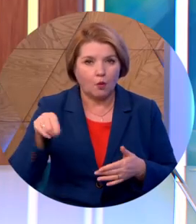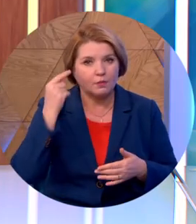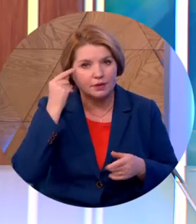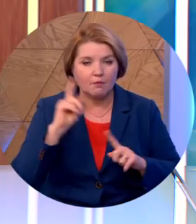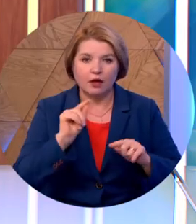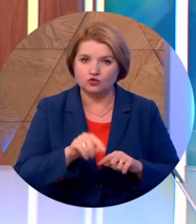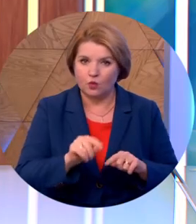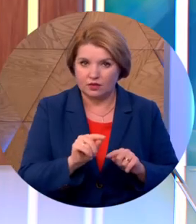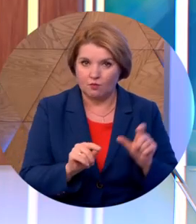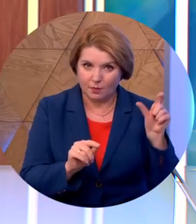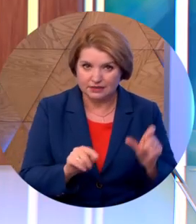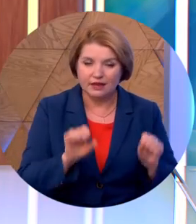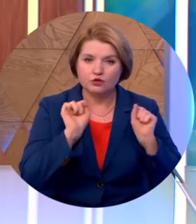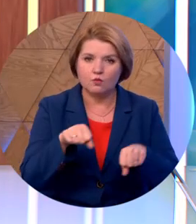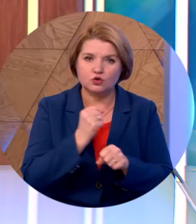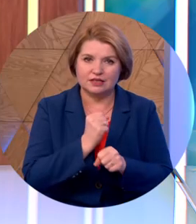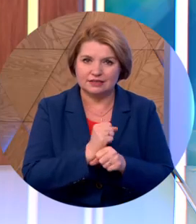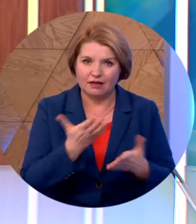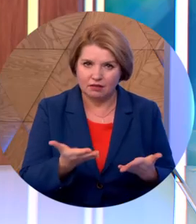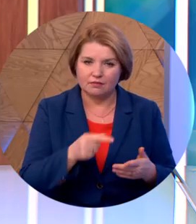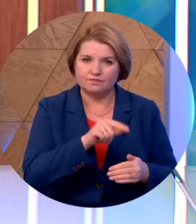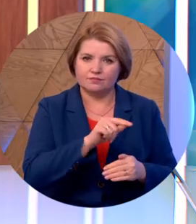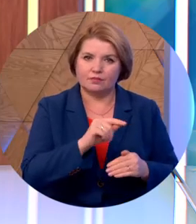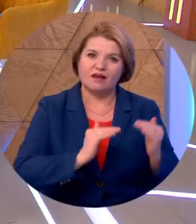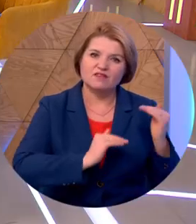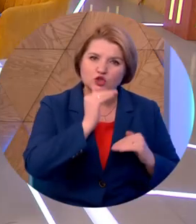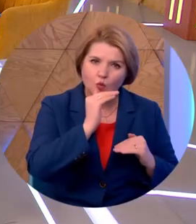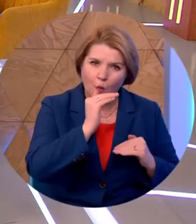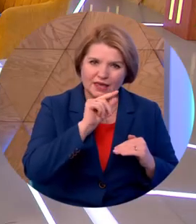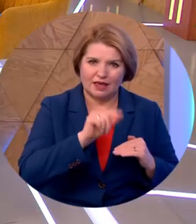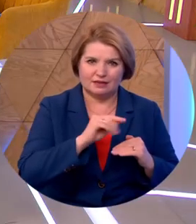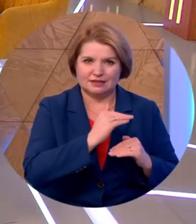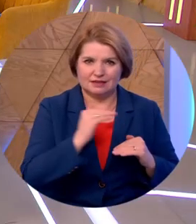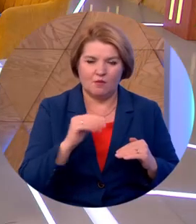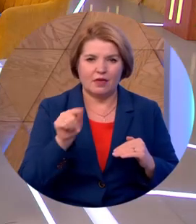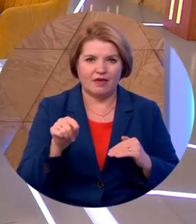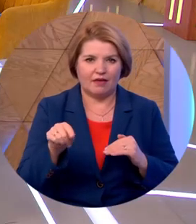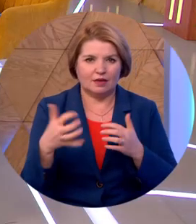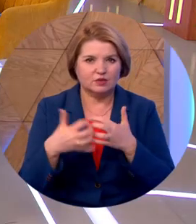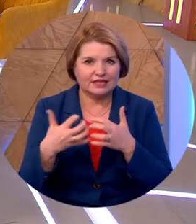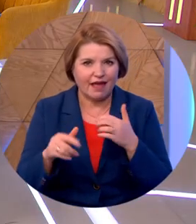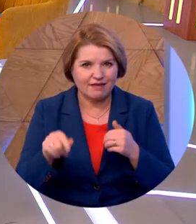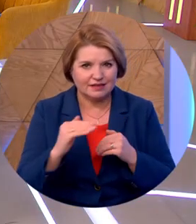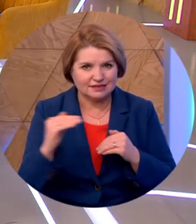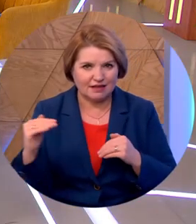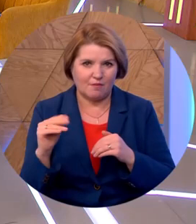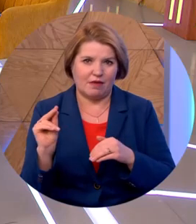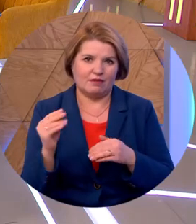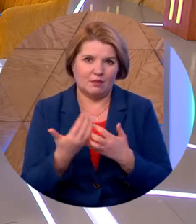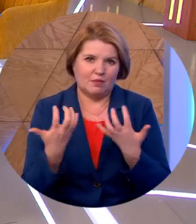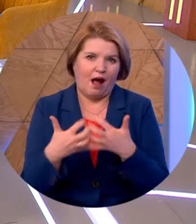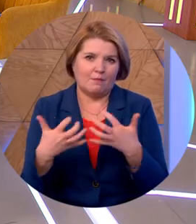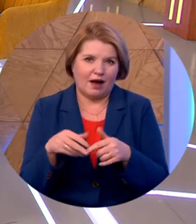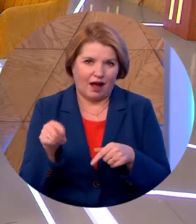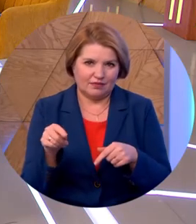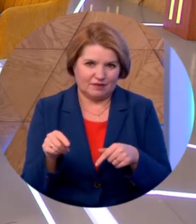Пациенту можно сделать высокие параметры этому средние а этому только низкие а этому Вообще сегодня делать ничего не надо его надо подготовить поэтому этот